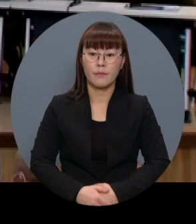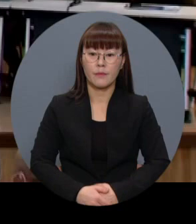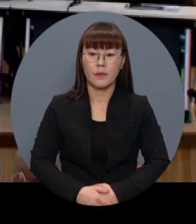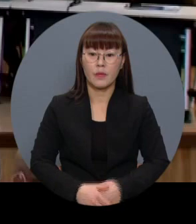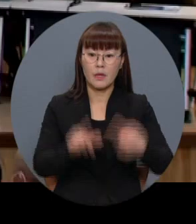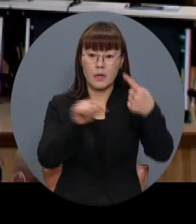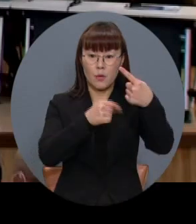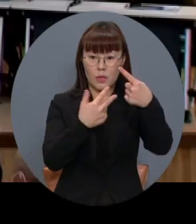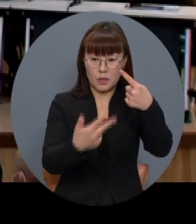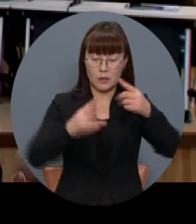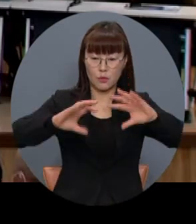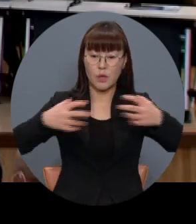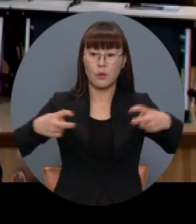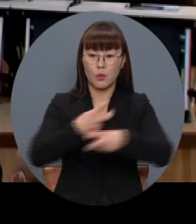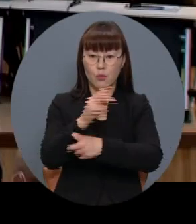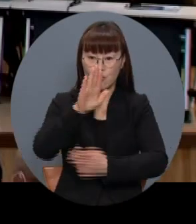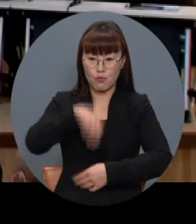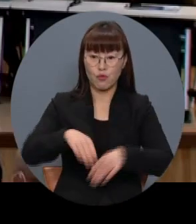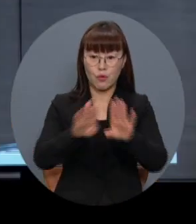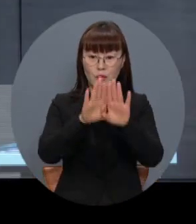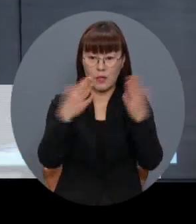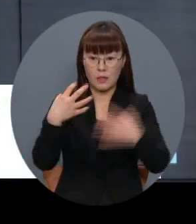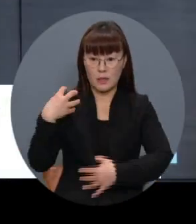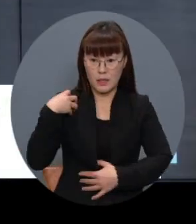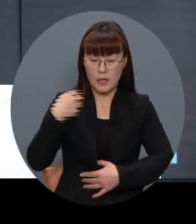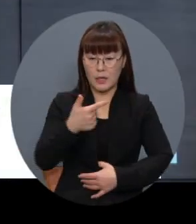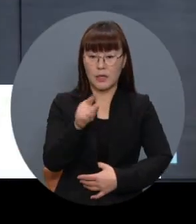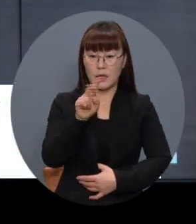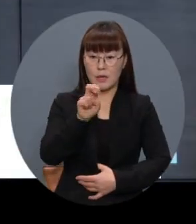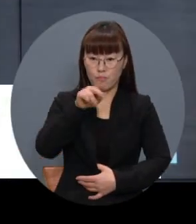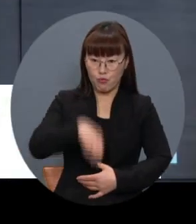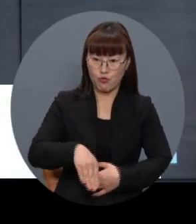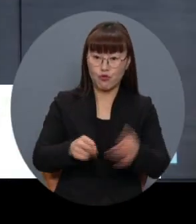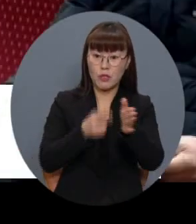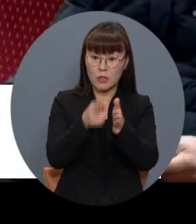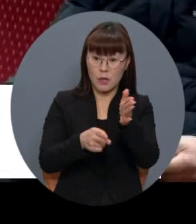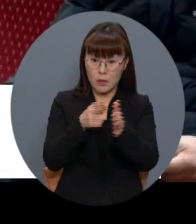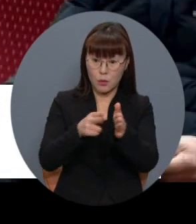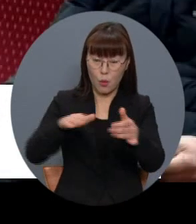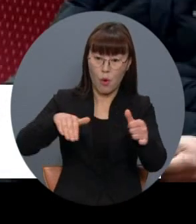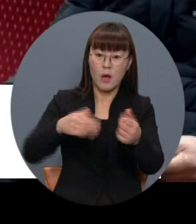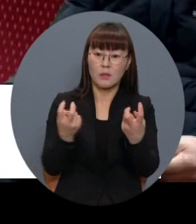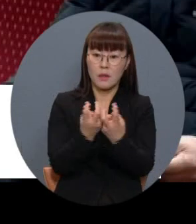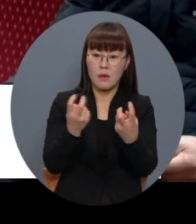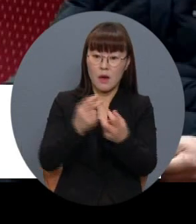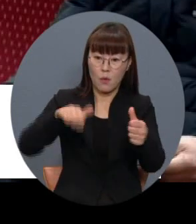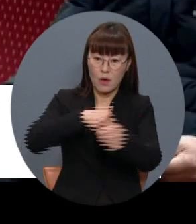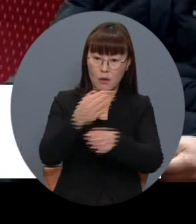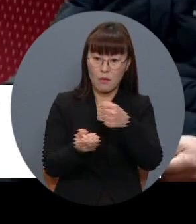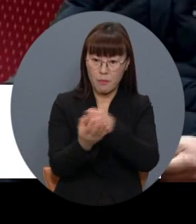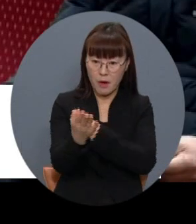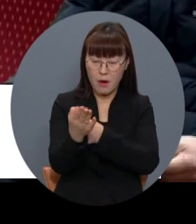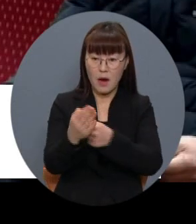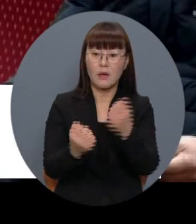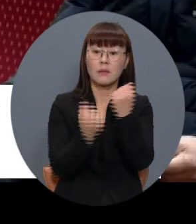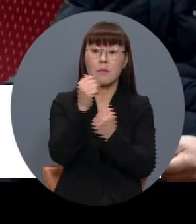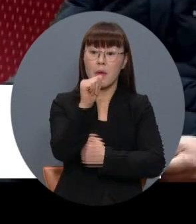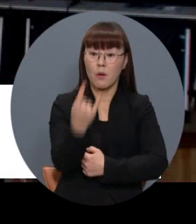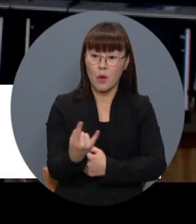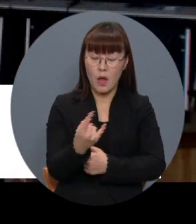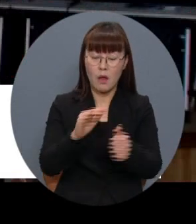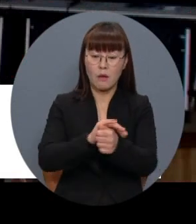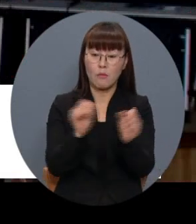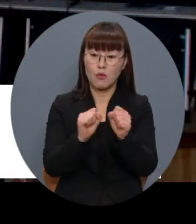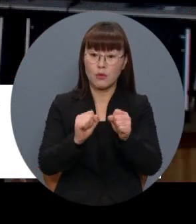지난 7일 국토교통부가 개최한 남부내륙철도 전략환경영향평가 초안 주민설명회에서 경북지역